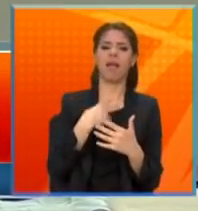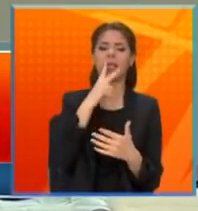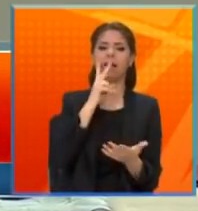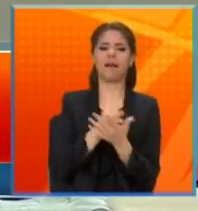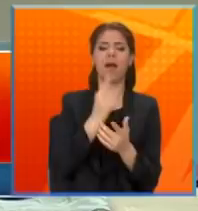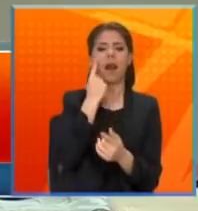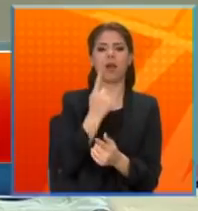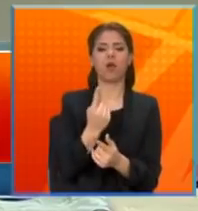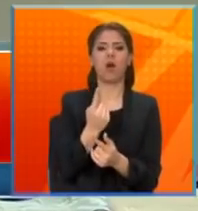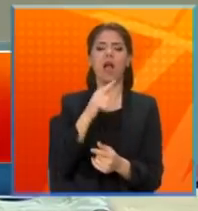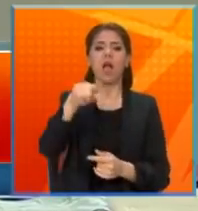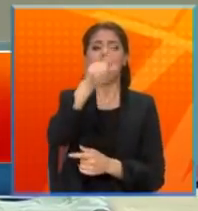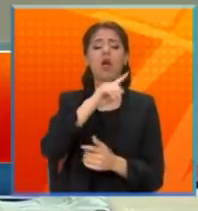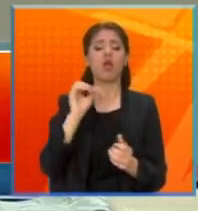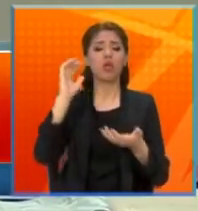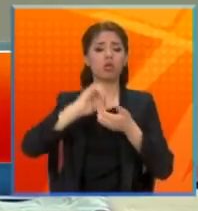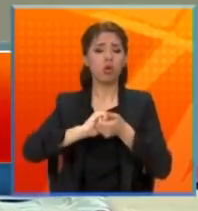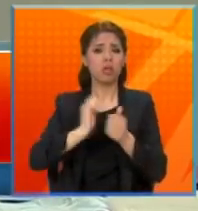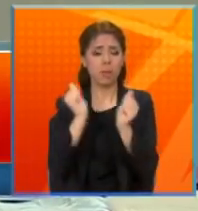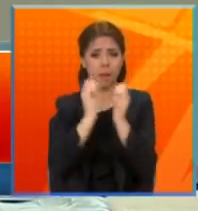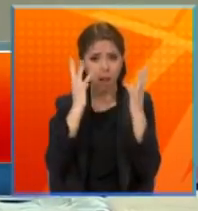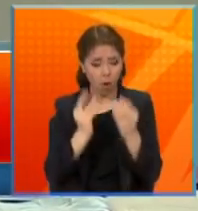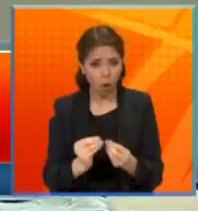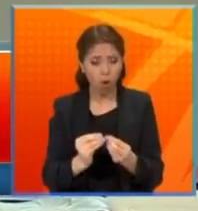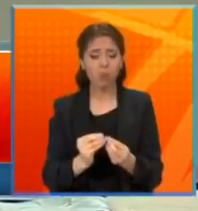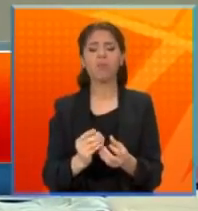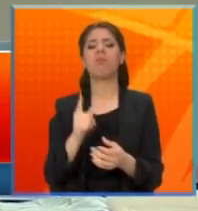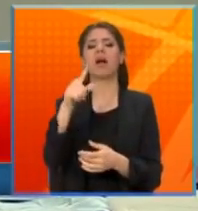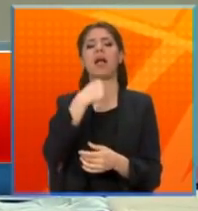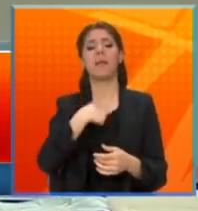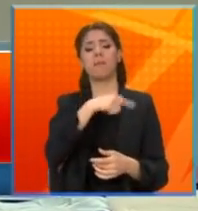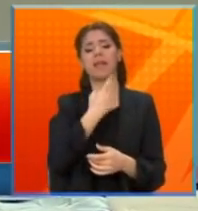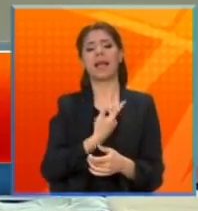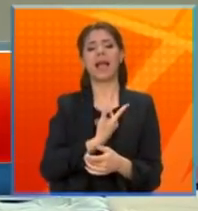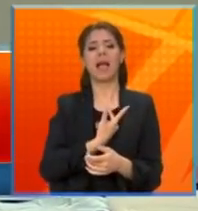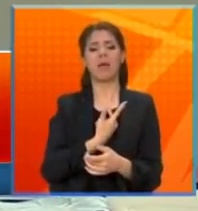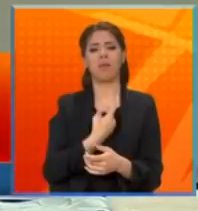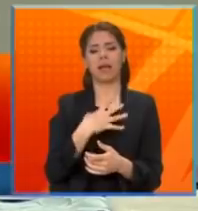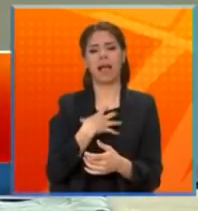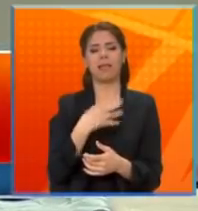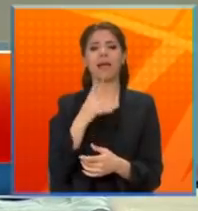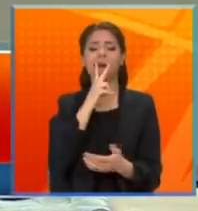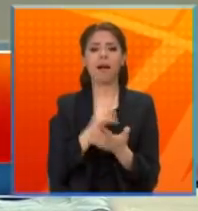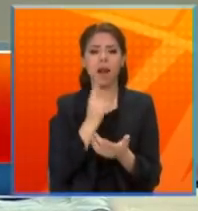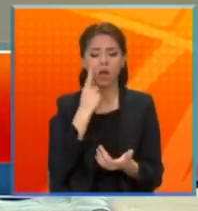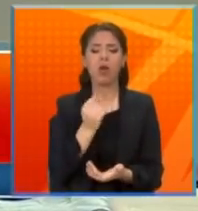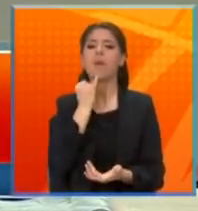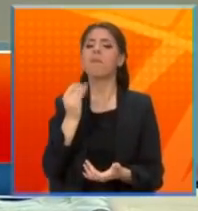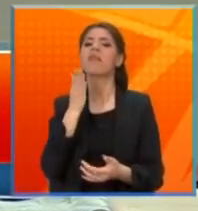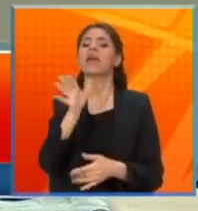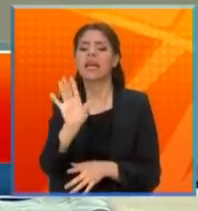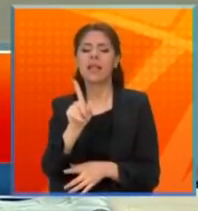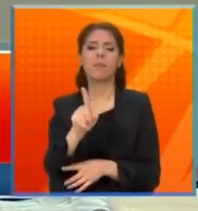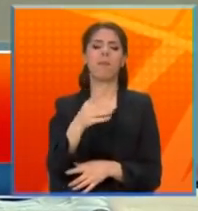sahibiyiz. Dostlarımızla bir araya gelip gelmemekte irade sahibiyiz. Misafirliğe gidip